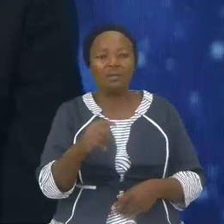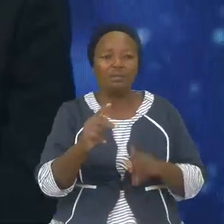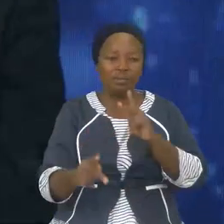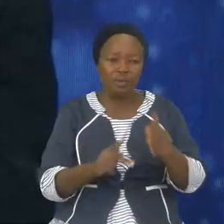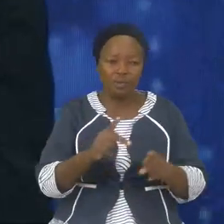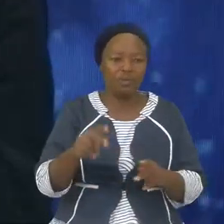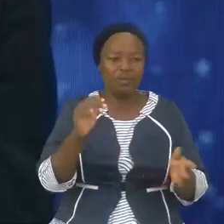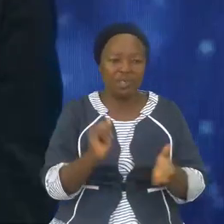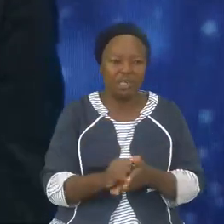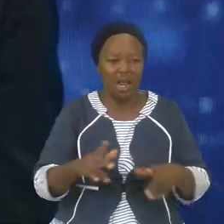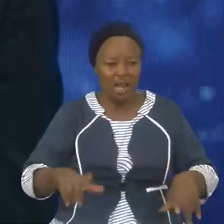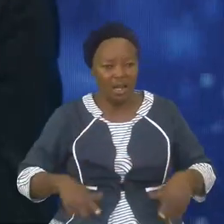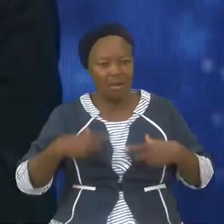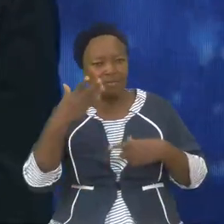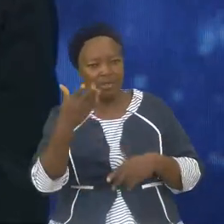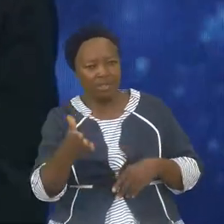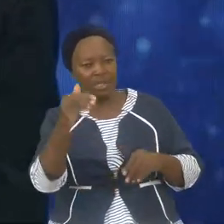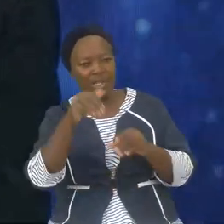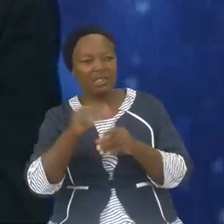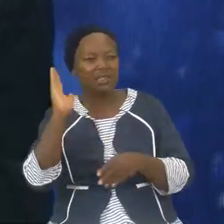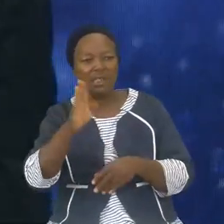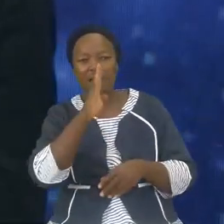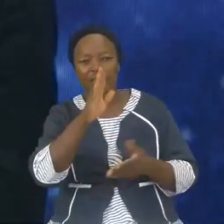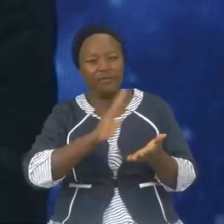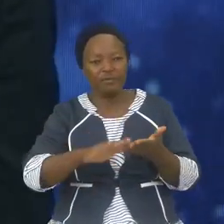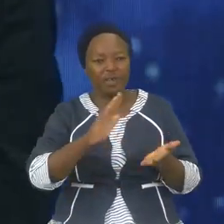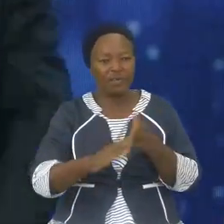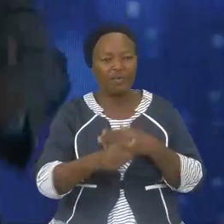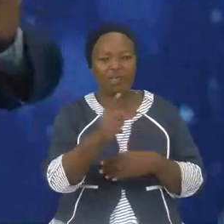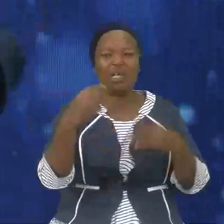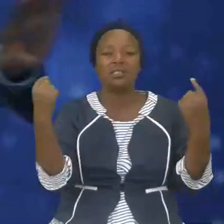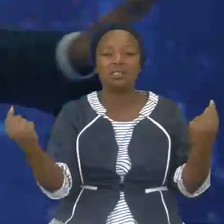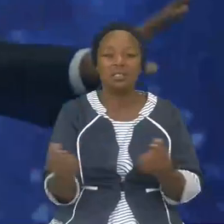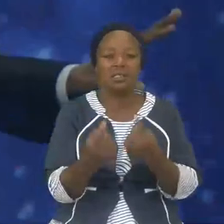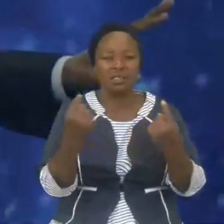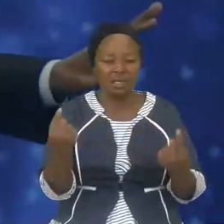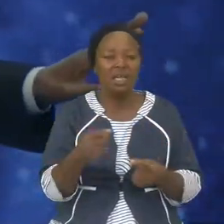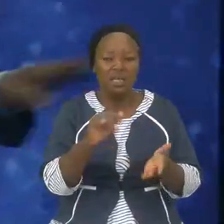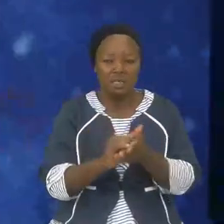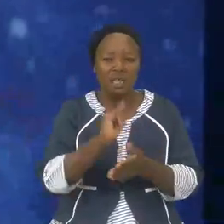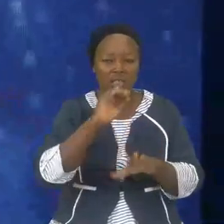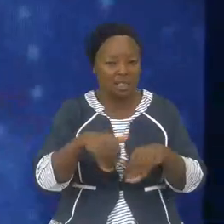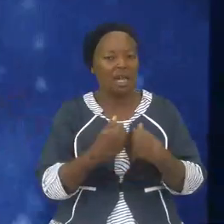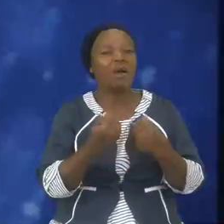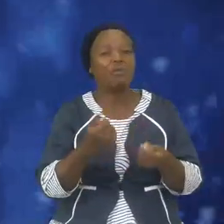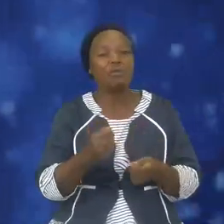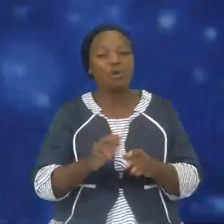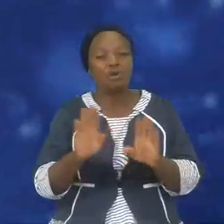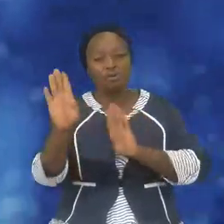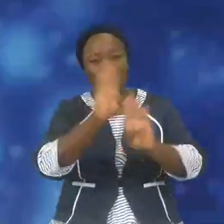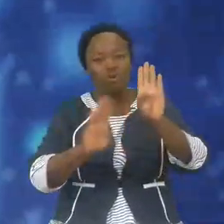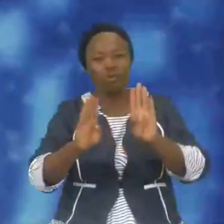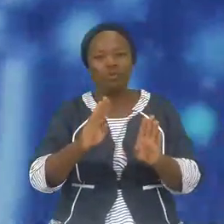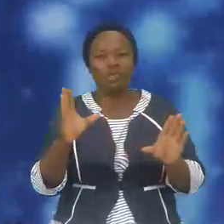Le peuple de Jérusalem reçoit le pardon de ses iniquités. C'est ainsi que les